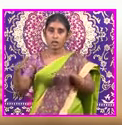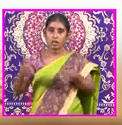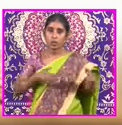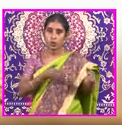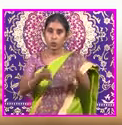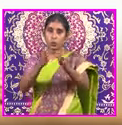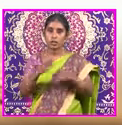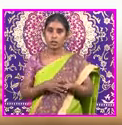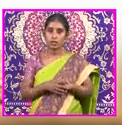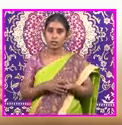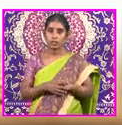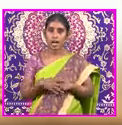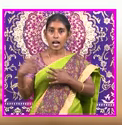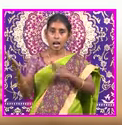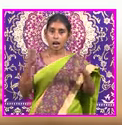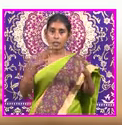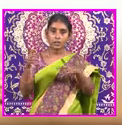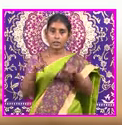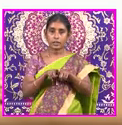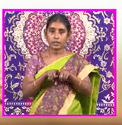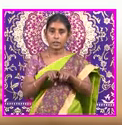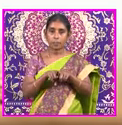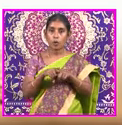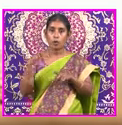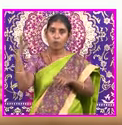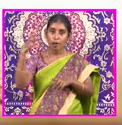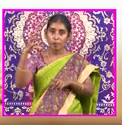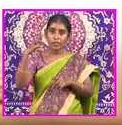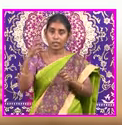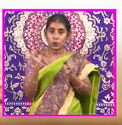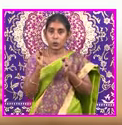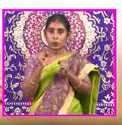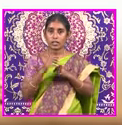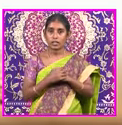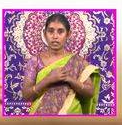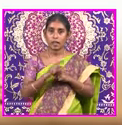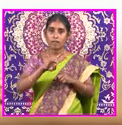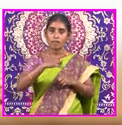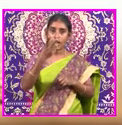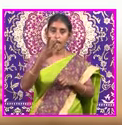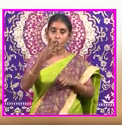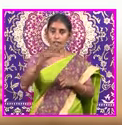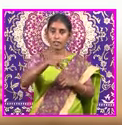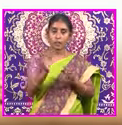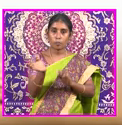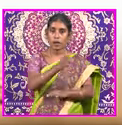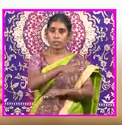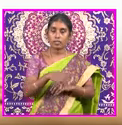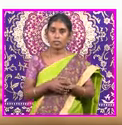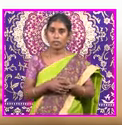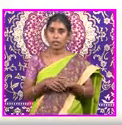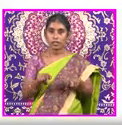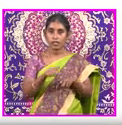செல்கிறது, இதனால் கடல் நீரோட்டமும் வானிலை கட்டுப்படுத்தக்கூடிய ஒரு முக்கியமான காரணியாக அமைகிறது. வானிலை